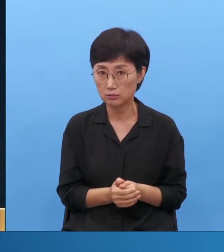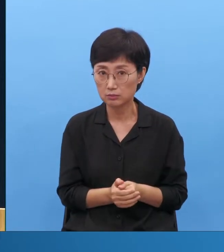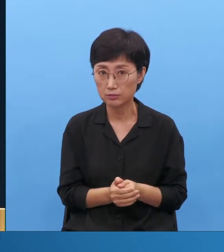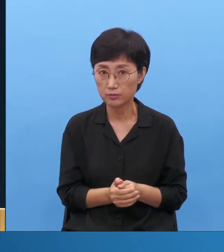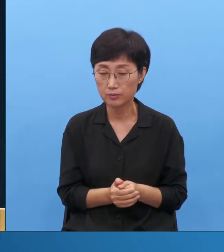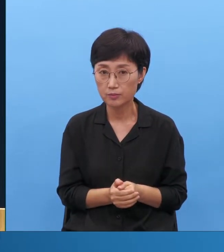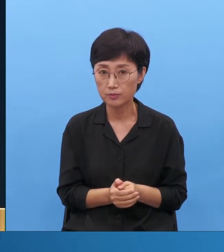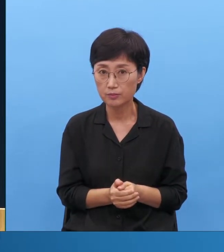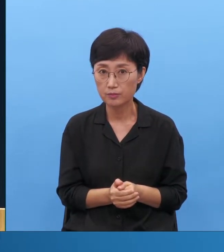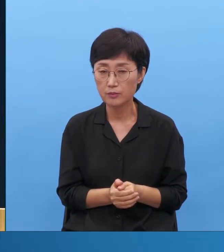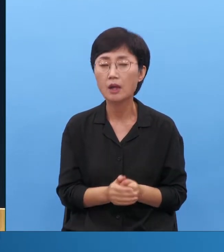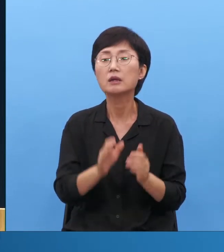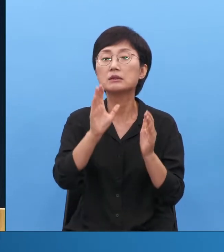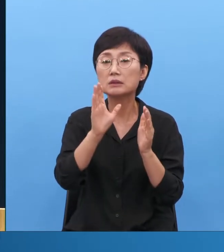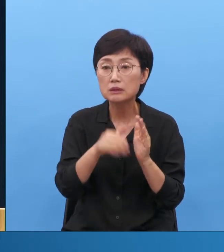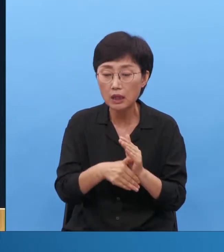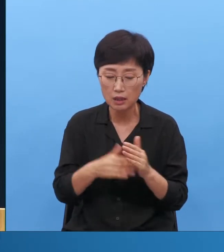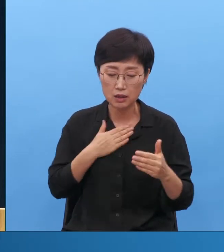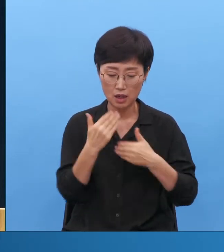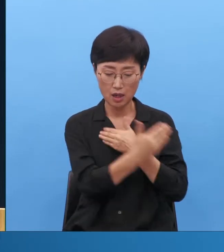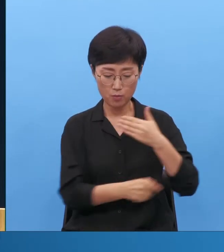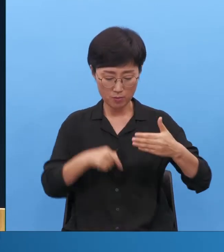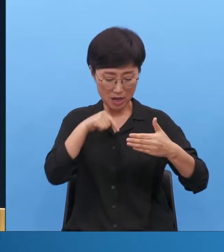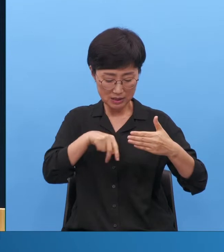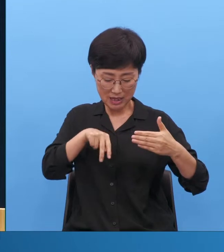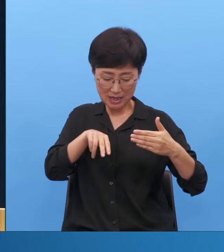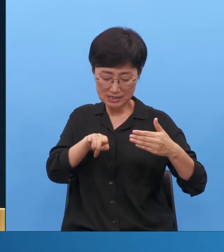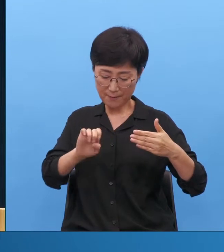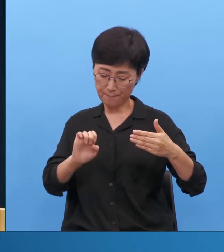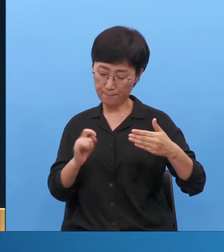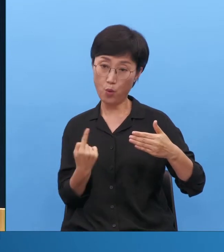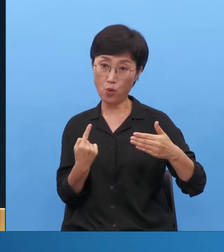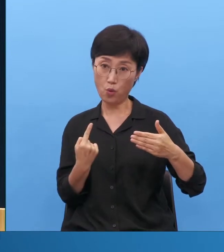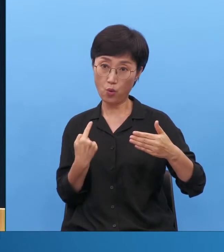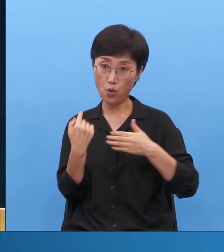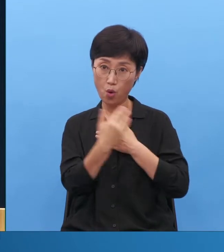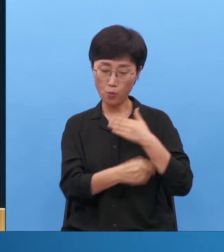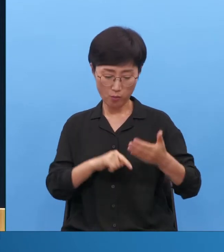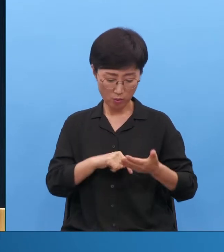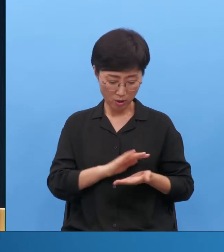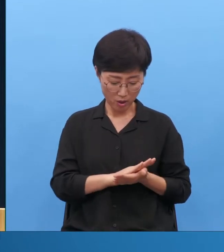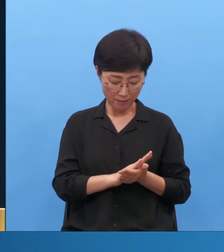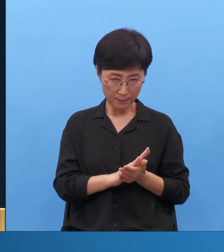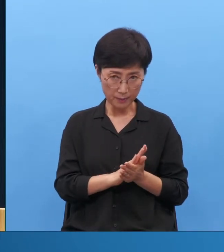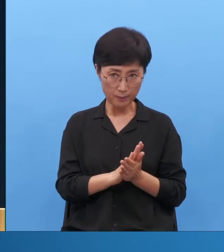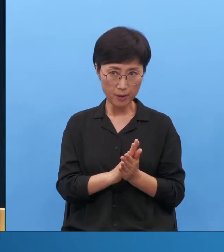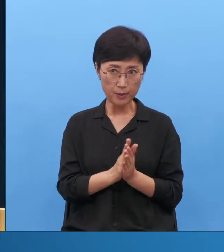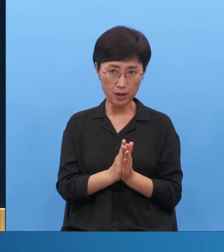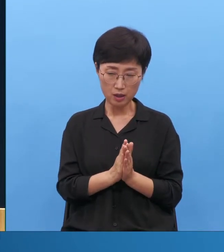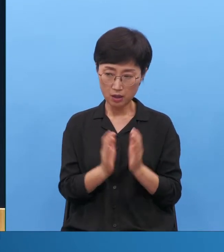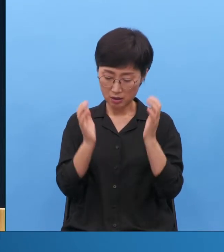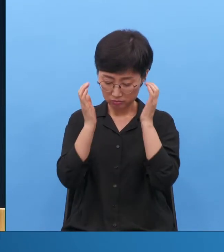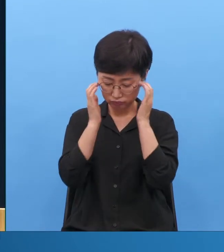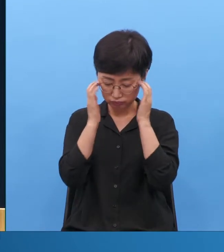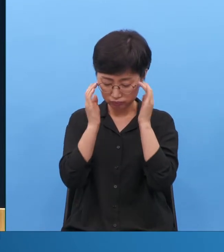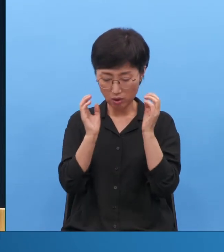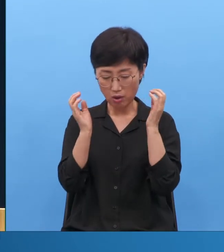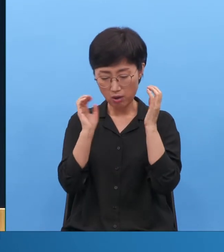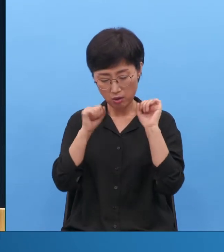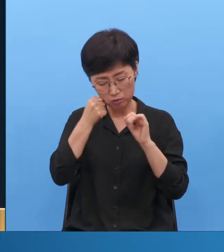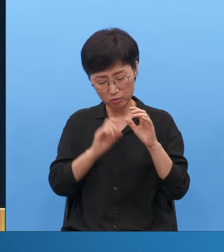수많은 세포는 그렇게 바뀌는 겁니다. And in the midst of that, all the cells inside of our bodies begin to 어려울 shift and 수밖에 change 없죠. that way.